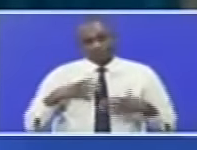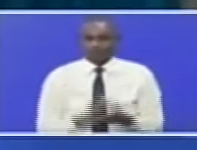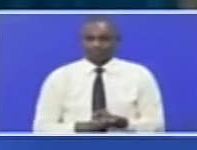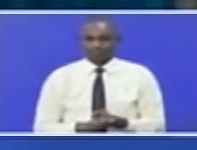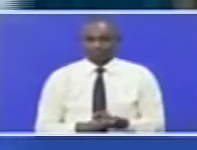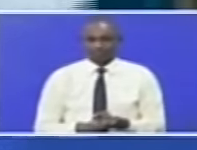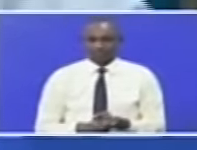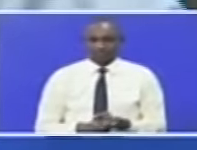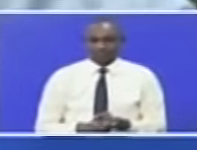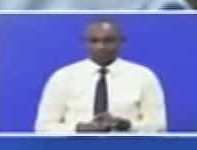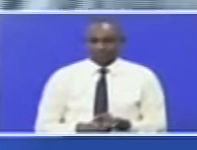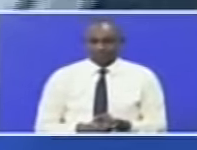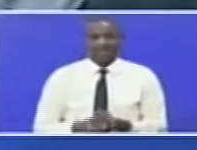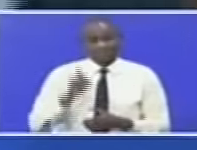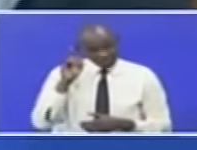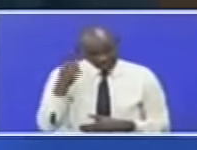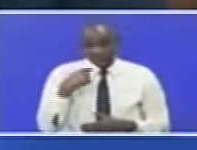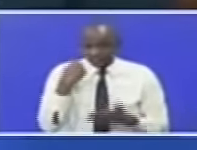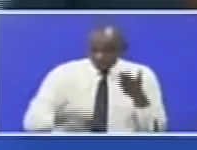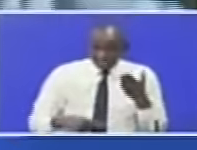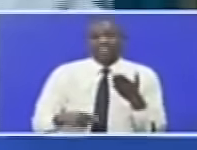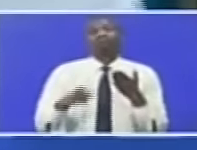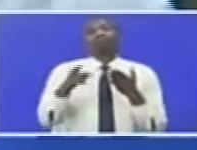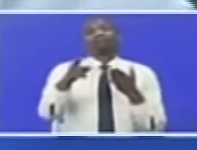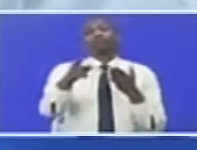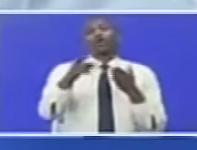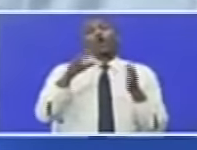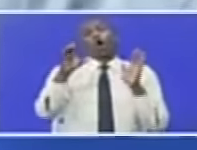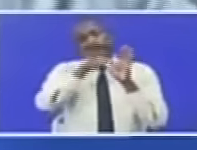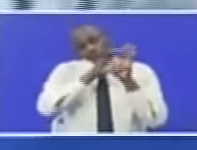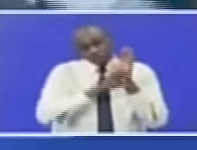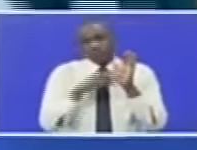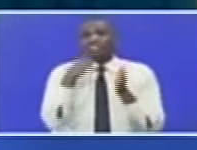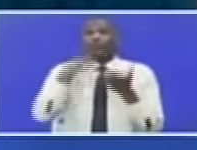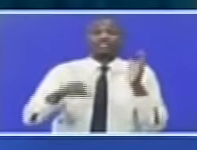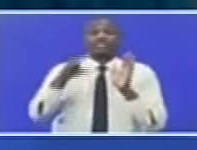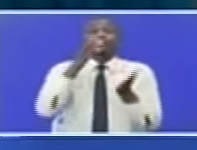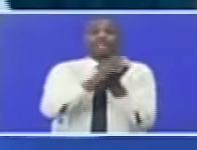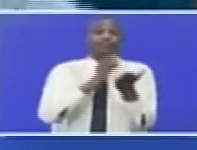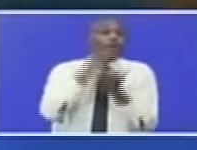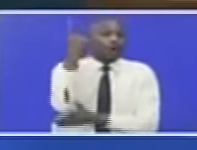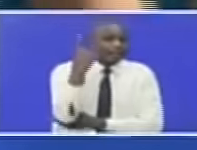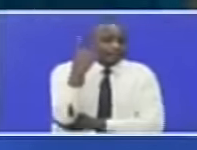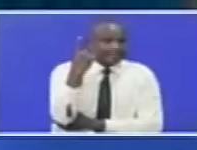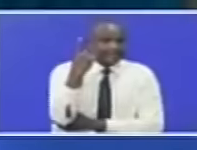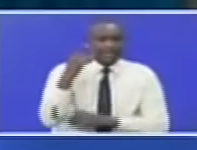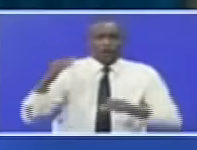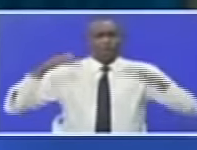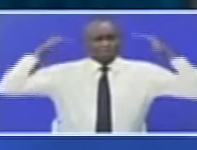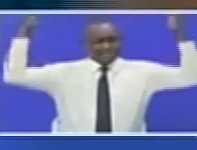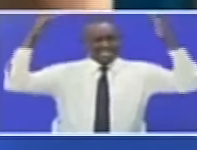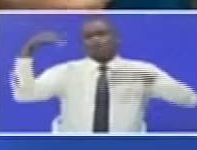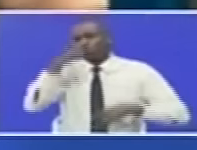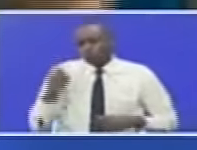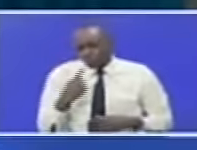moja kwanza of the constitution ambay inema sity